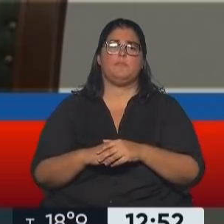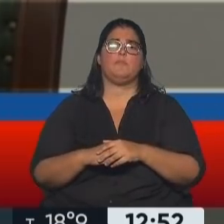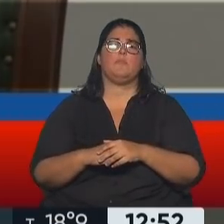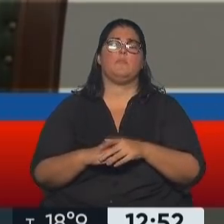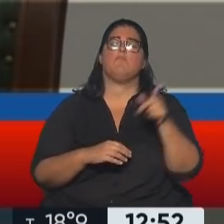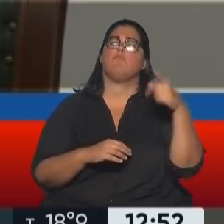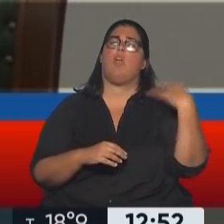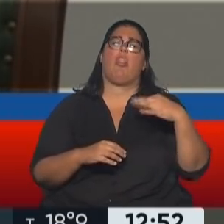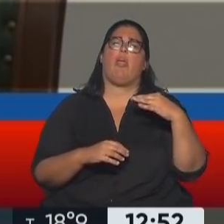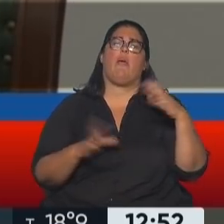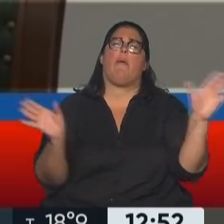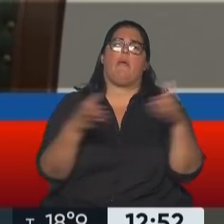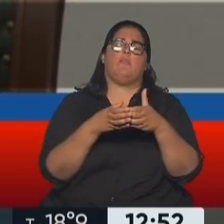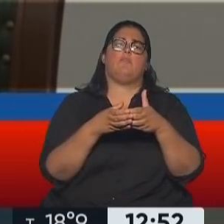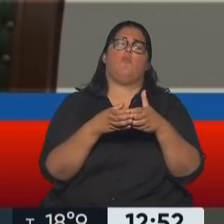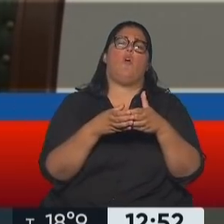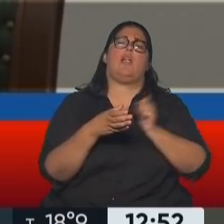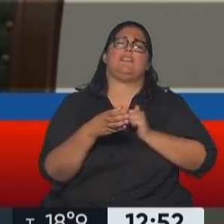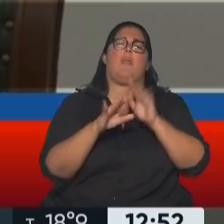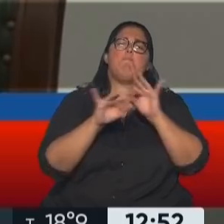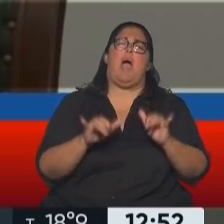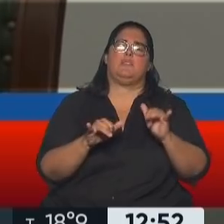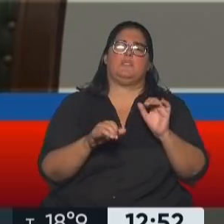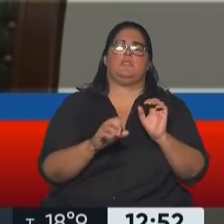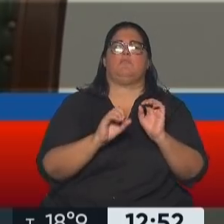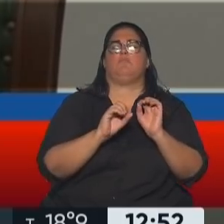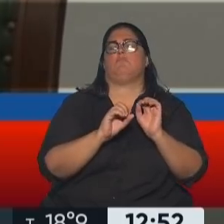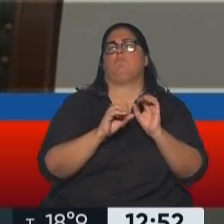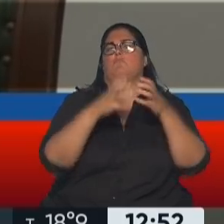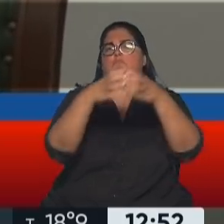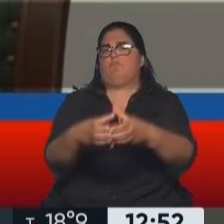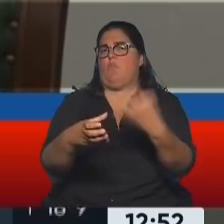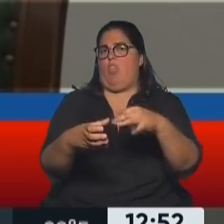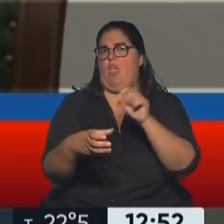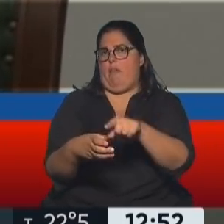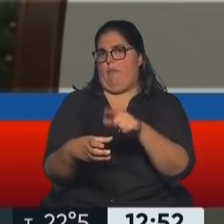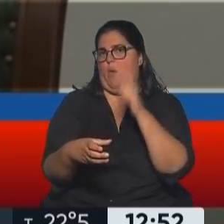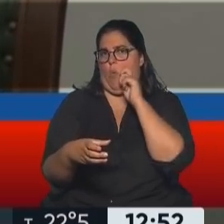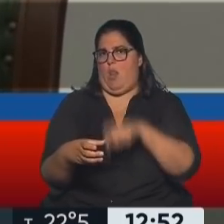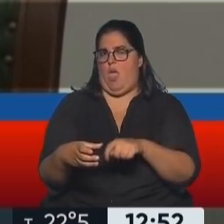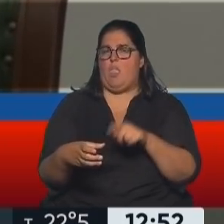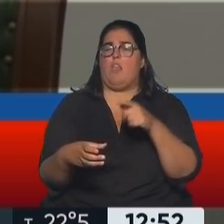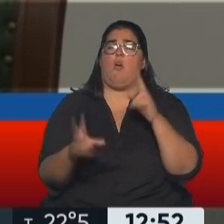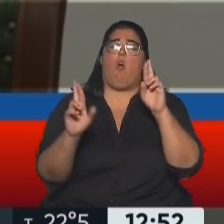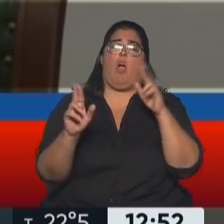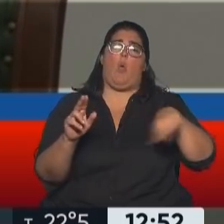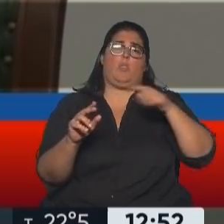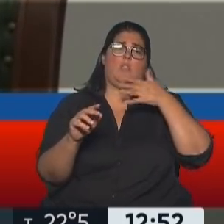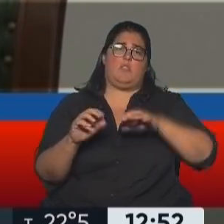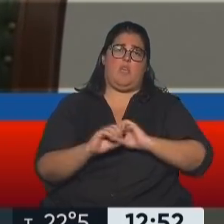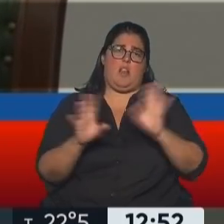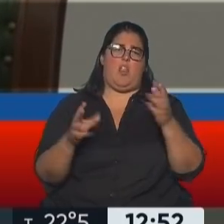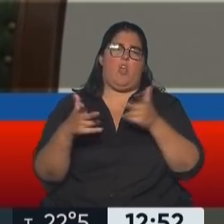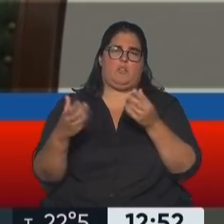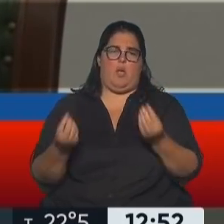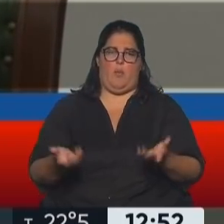надо направлять миротворцев туда. Они, я надеюсь, понимают, о чем они ведут речь. Это будет то самое